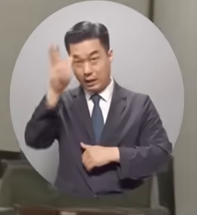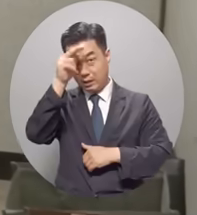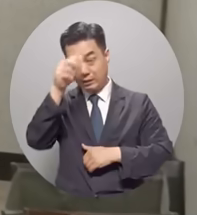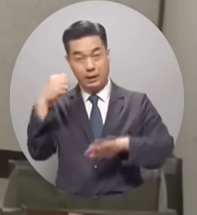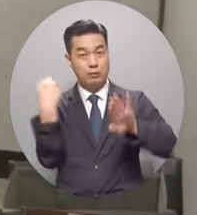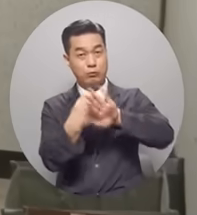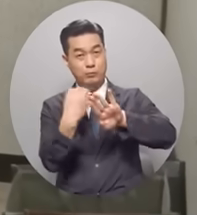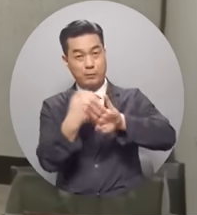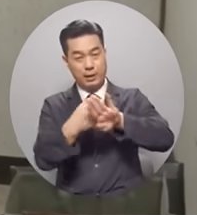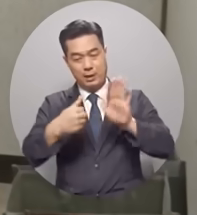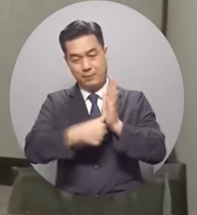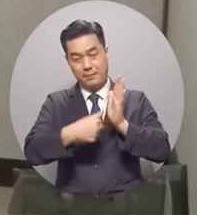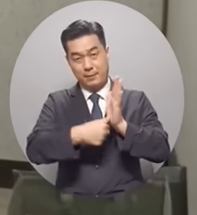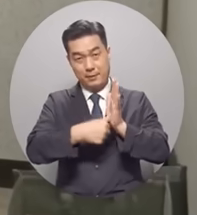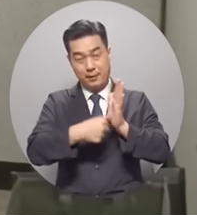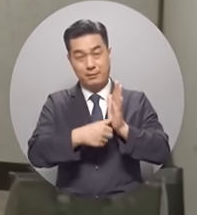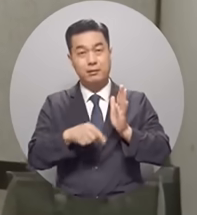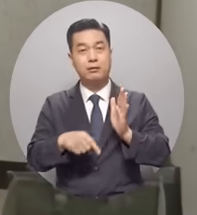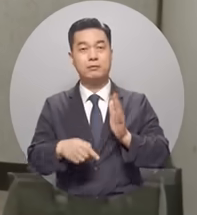두드리고 벨을 눌러도